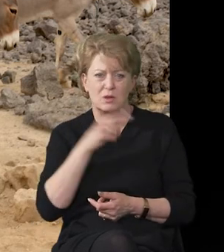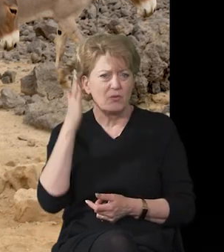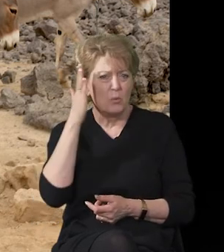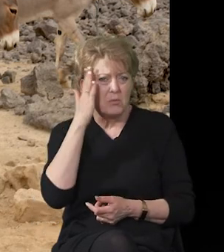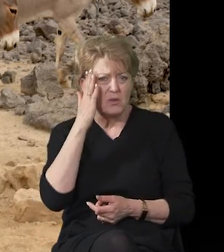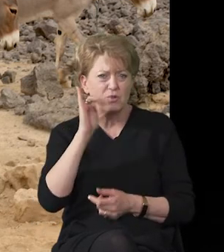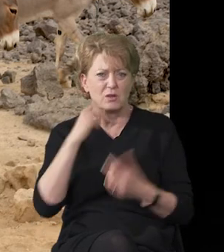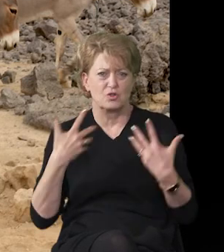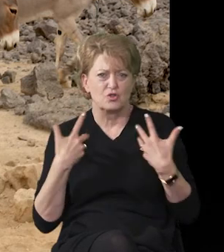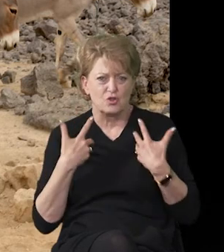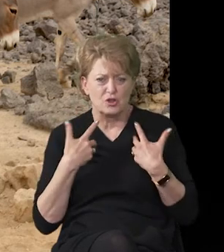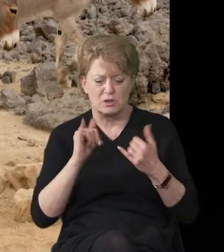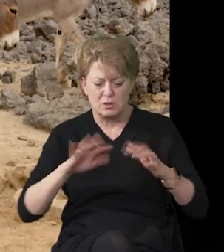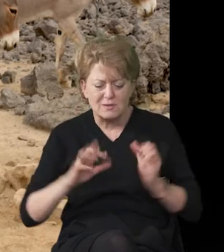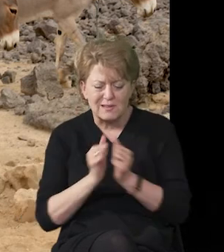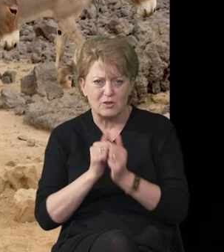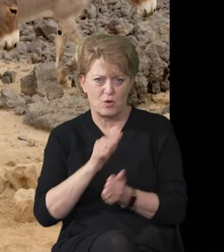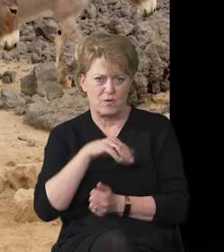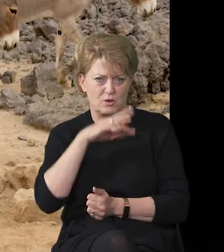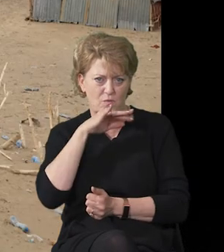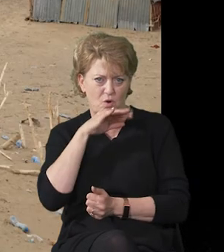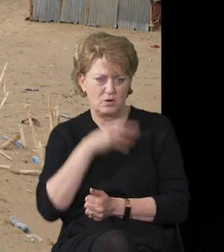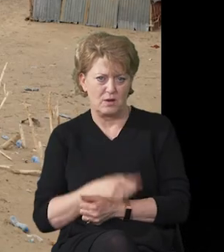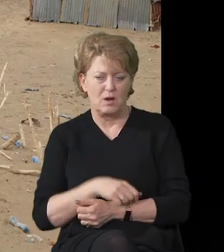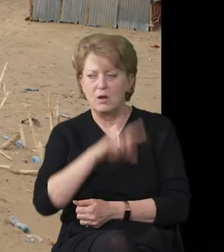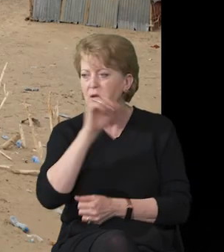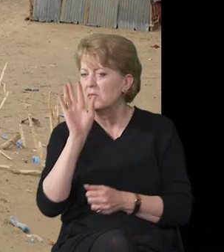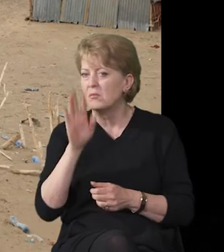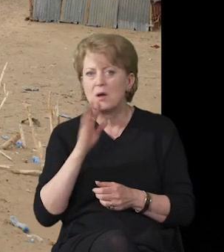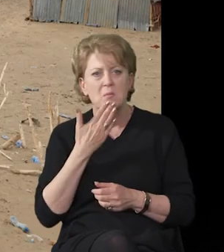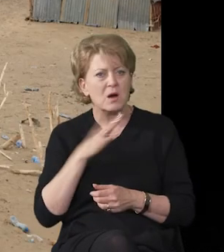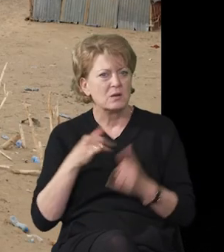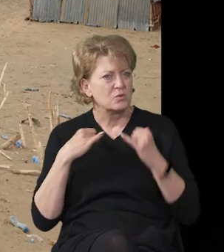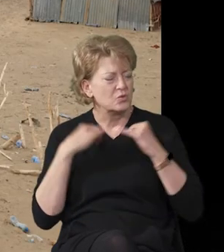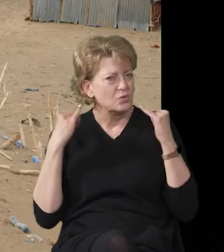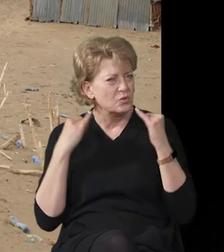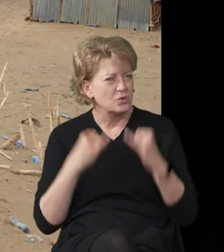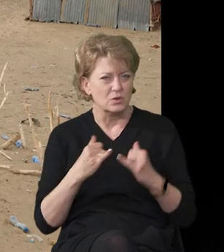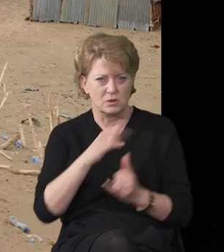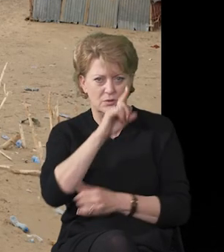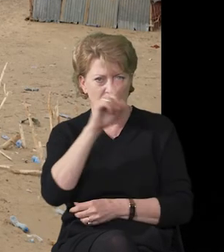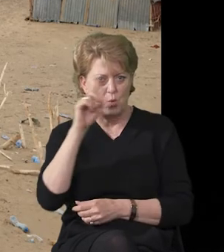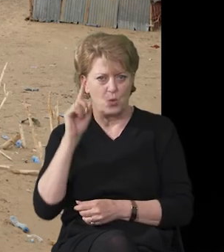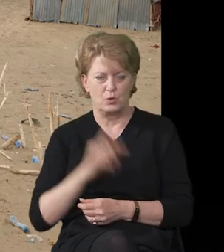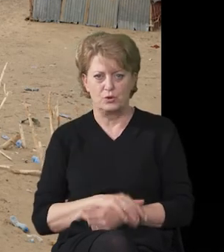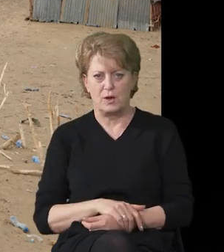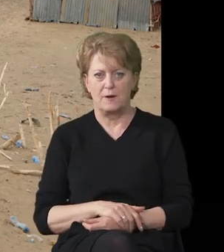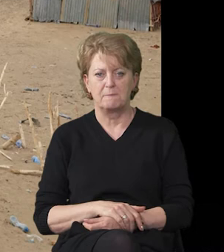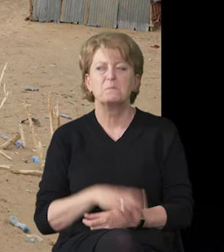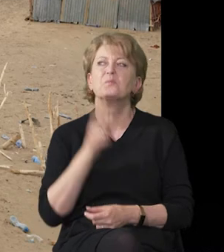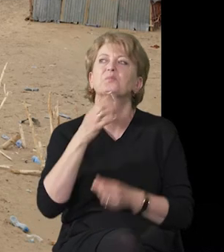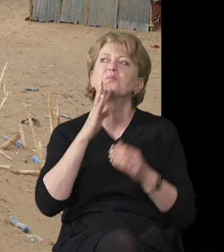znajdować wodę. To jest taki lud, który ma niesamowitą siłę przetrwania. Obowiązkowym punkcie na trasie